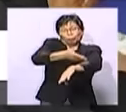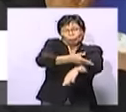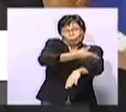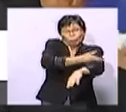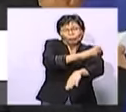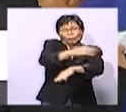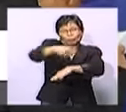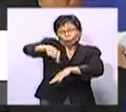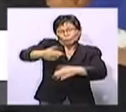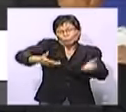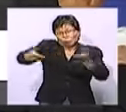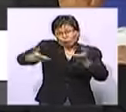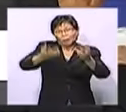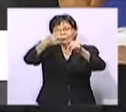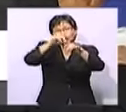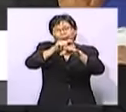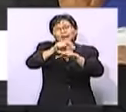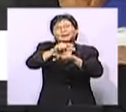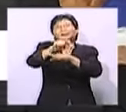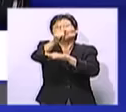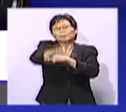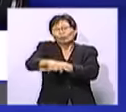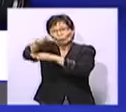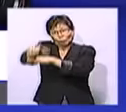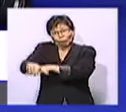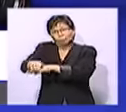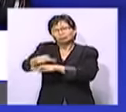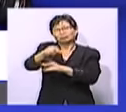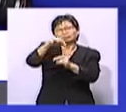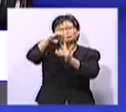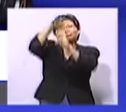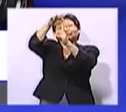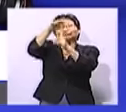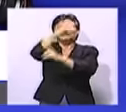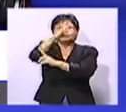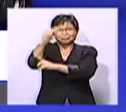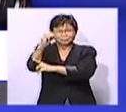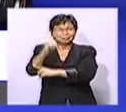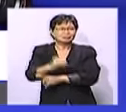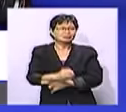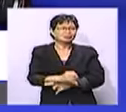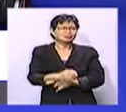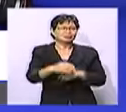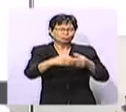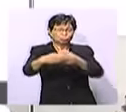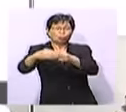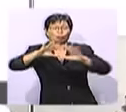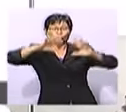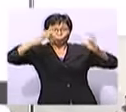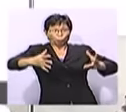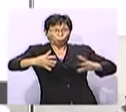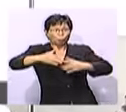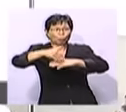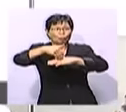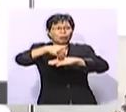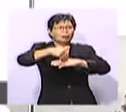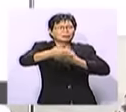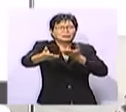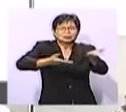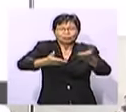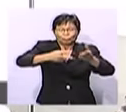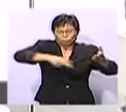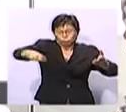dan kualiti perkhidmatan kepada pelanggan menjadi keutamaan syarikat. Sebagai peneraju dunia dalam pembekalan solusi